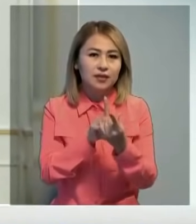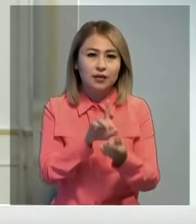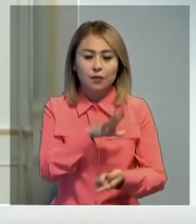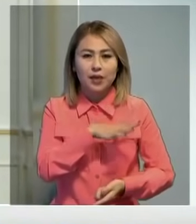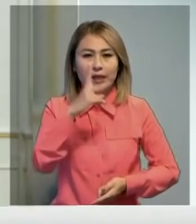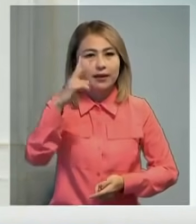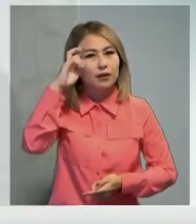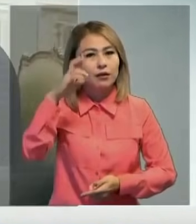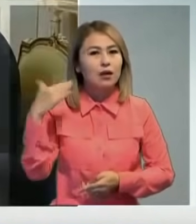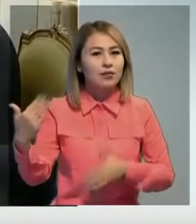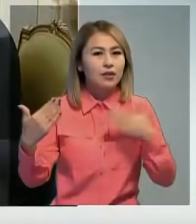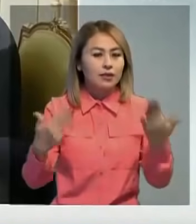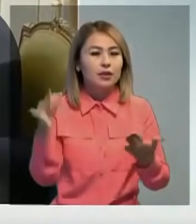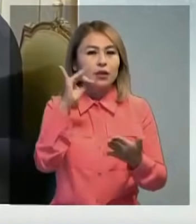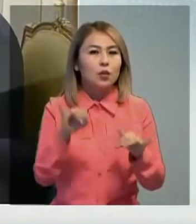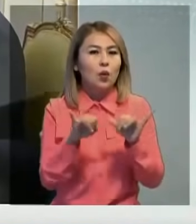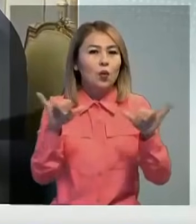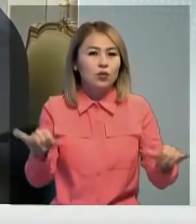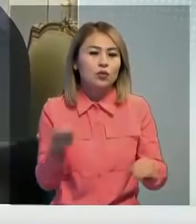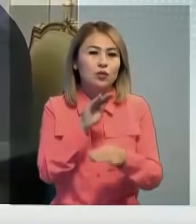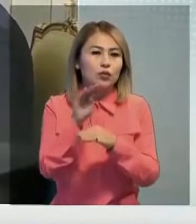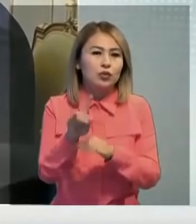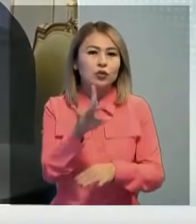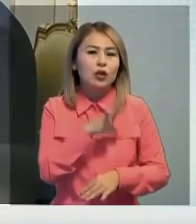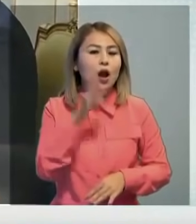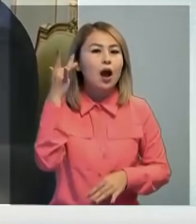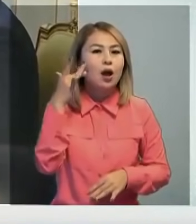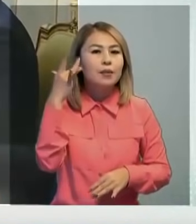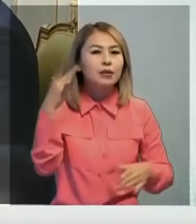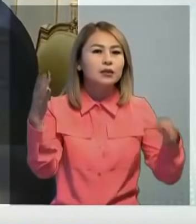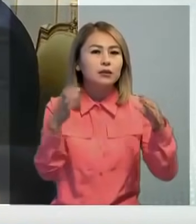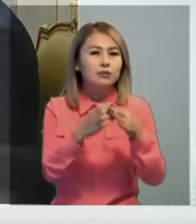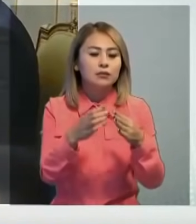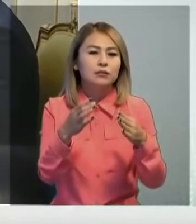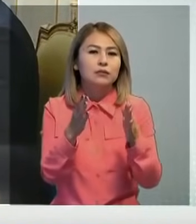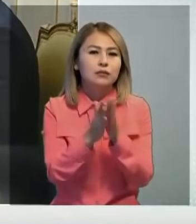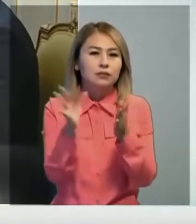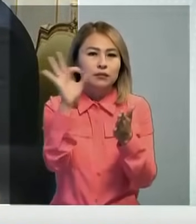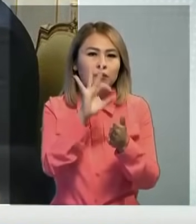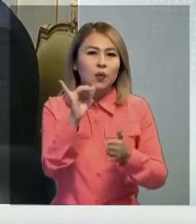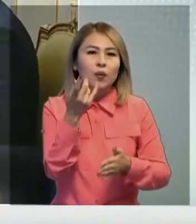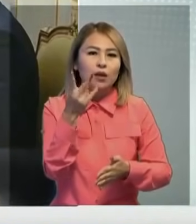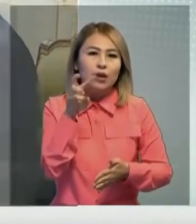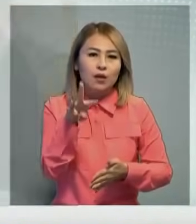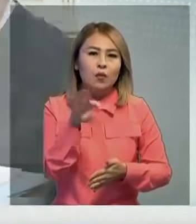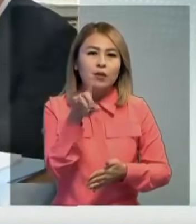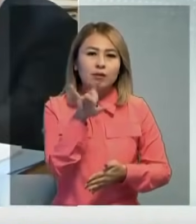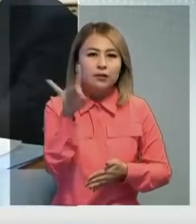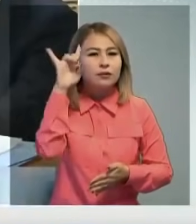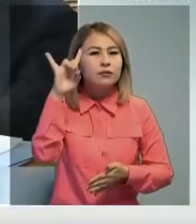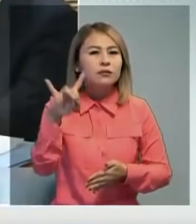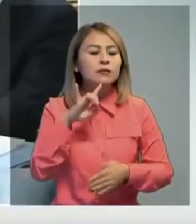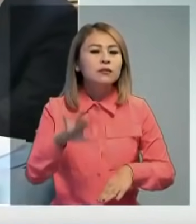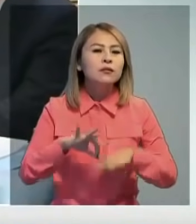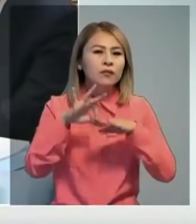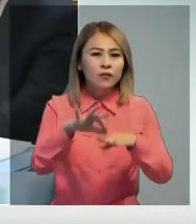Қасым-Жомарт Тоқаев екі ел арасындағы стратегиялық серіктестікті кеңейтуге қосқан үлесі үшін америкалық дипломатқа алғыс айтты. Ал Уильям